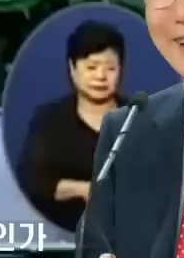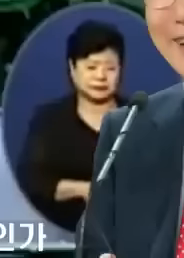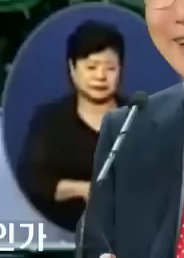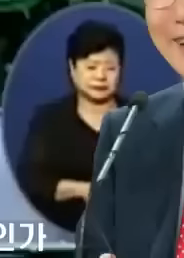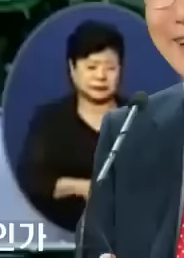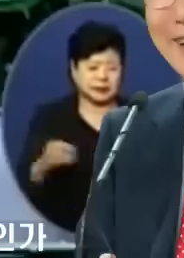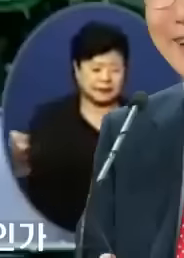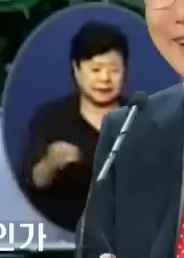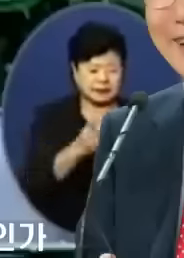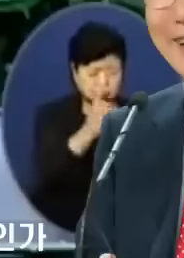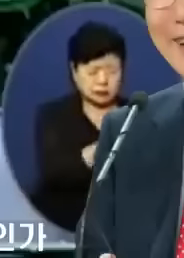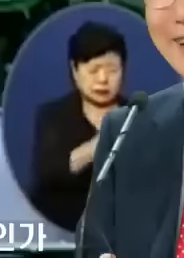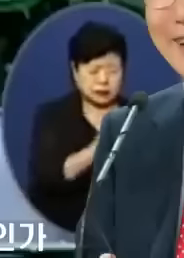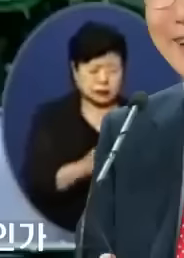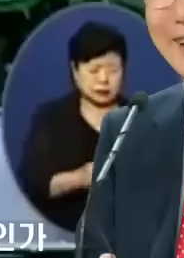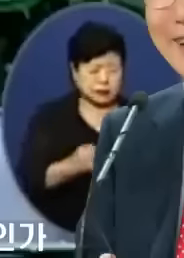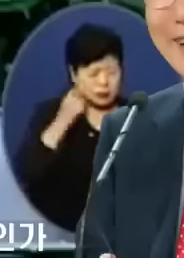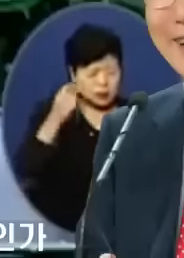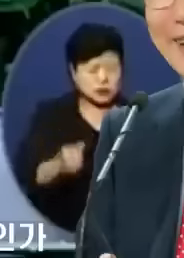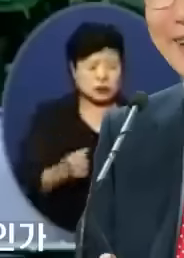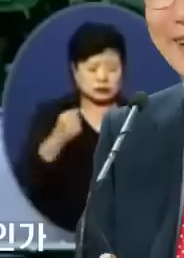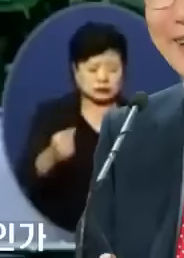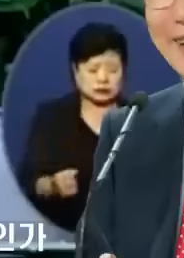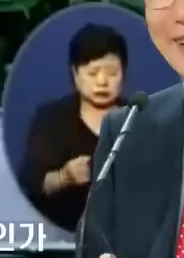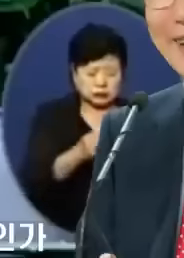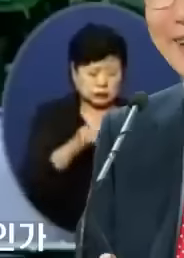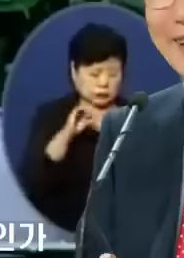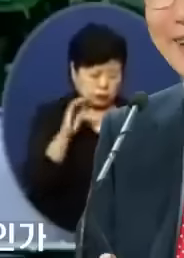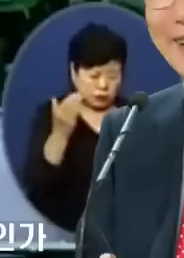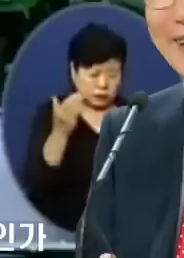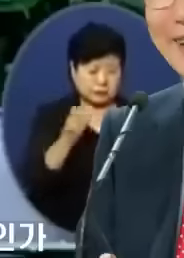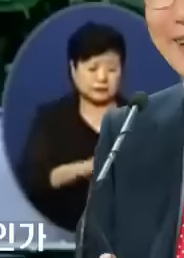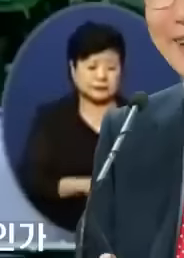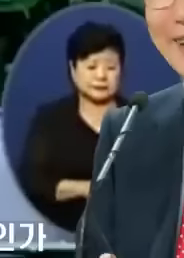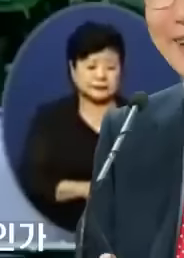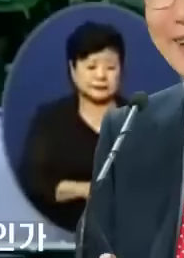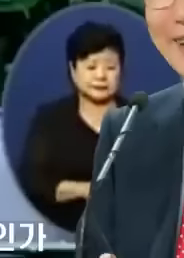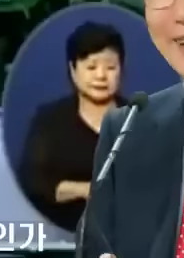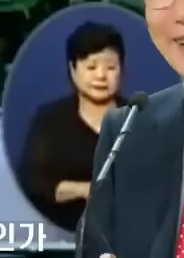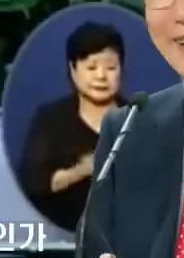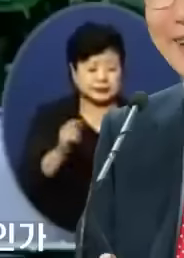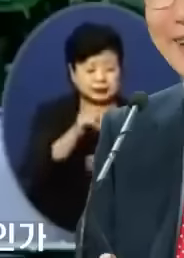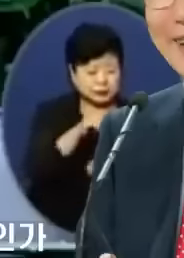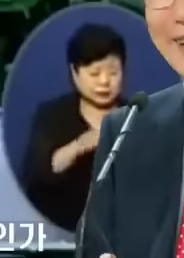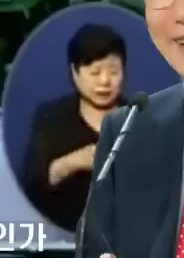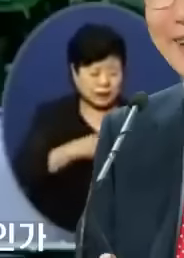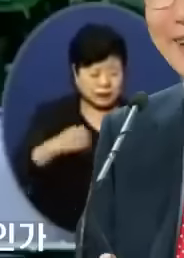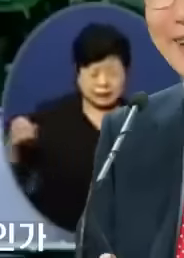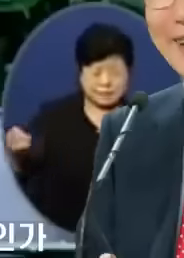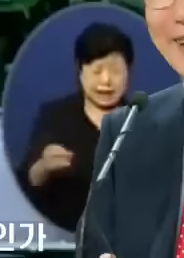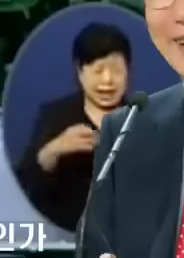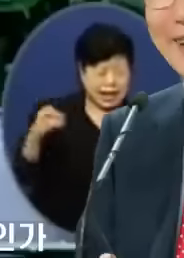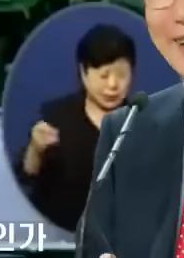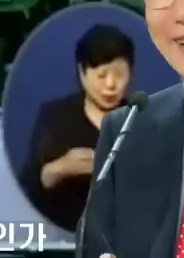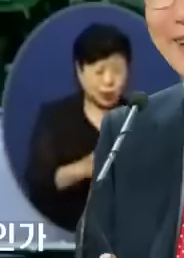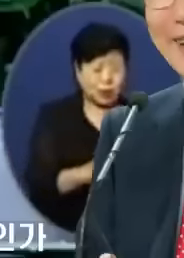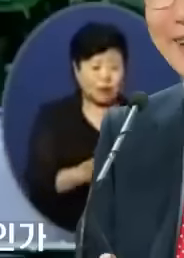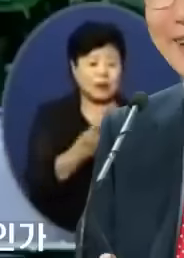거센 파도를 이겨내야만 훌륭한 배상이 될 수 있습니다. 여러분 생활에